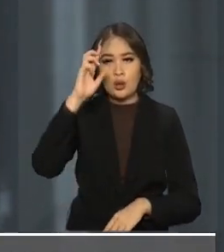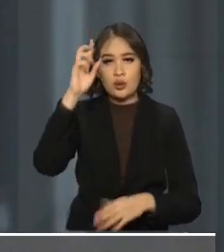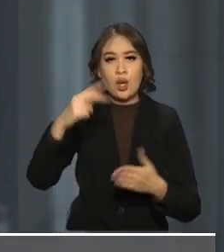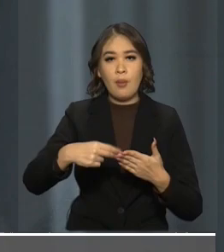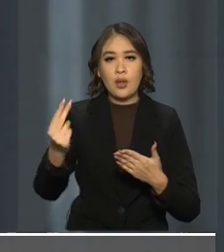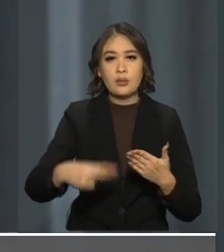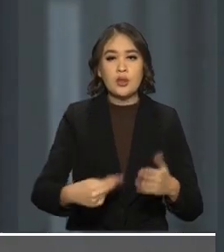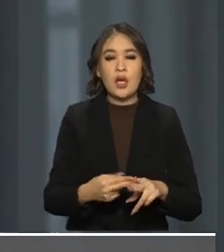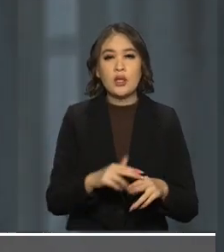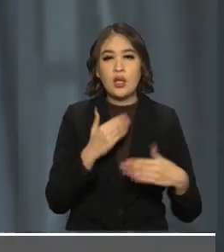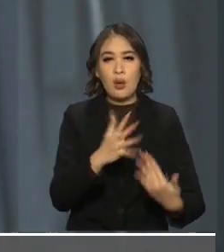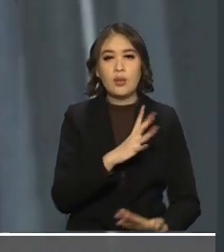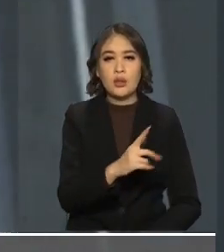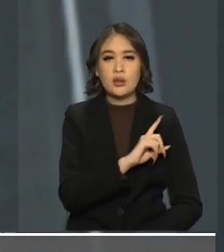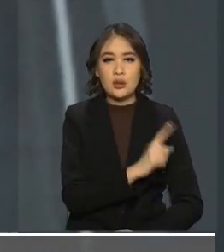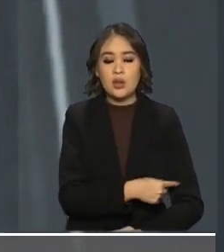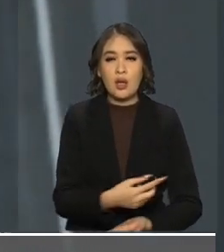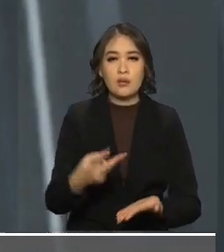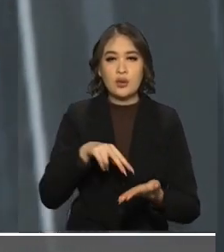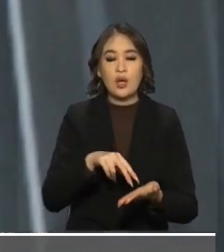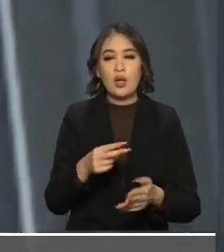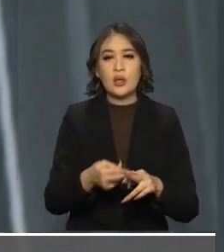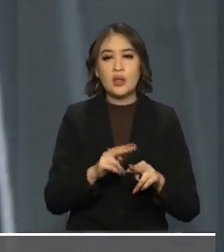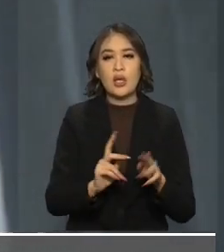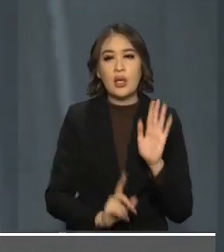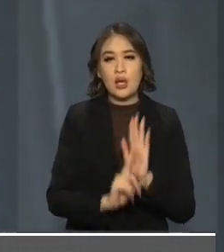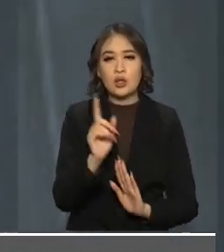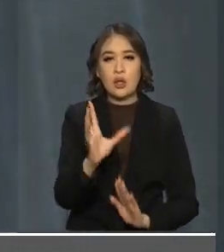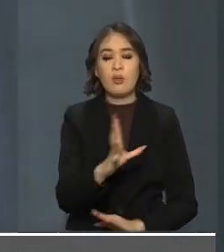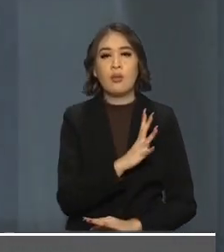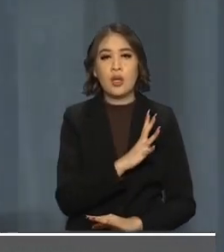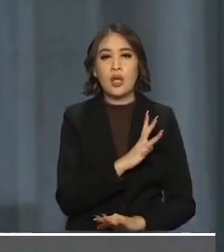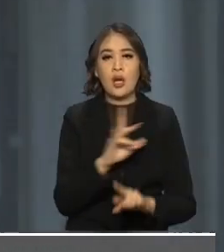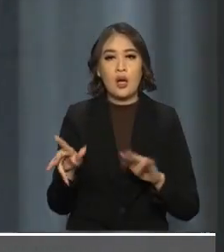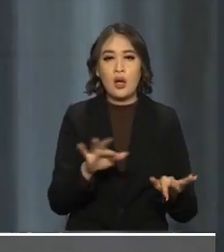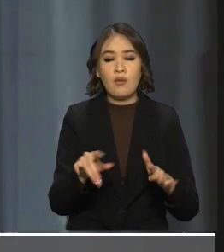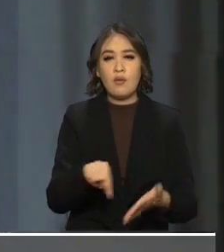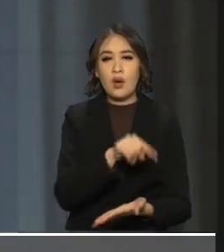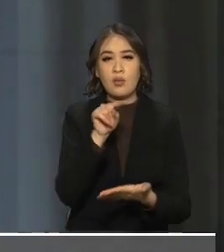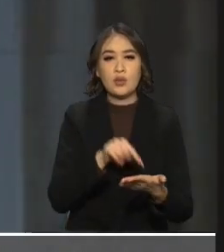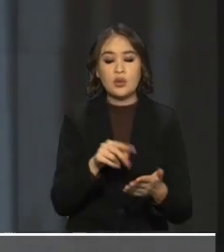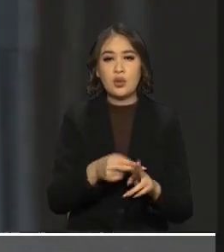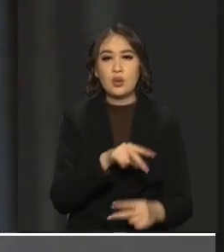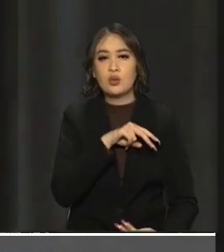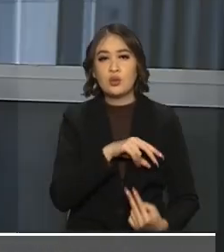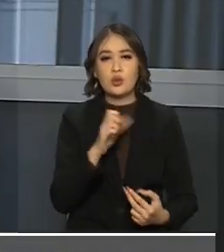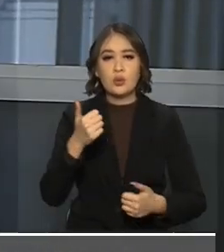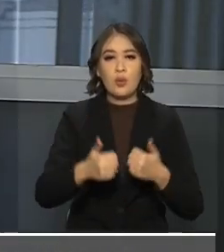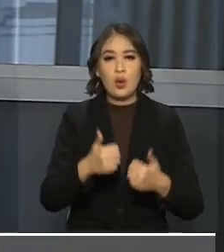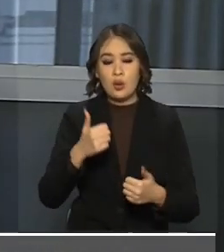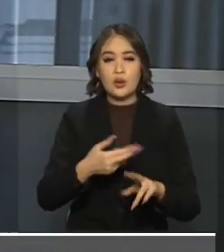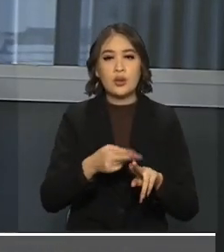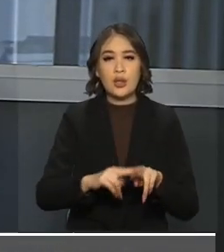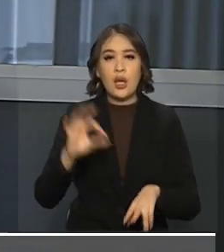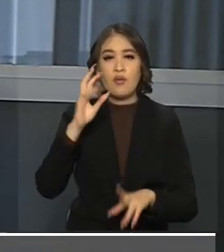и он вступил в силу. Сегодня мы уже начинаем видеть его реализацию. Она касалась вопросов регулирования трудовых споров и конфликтов. Во второй